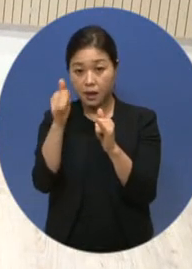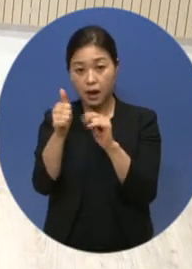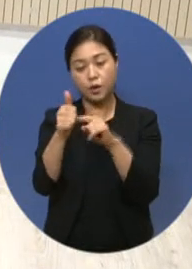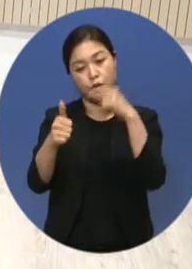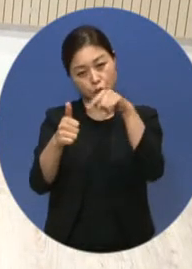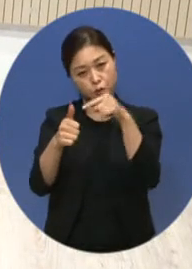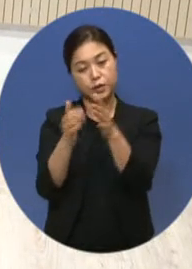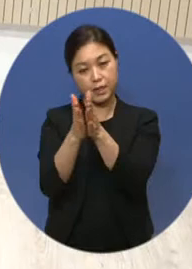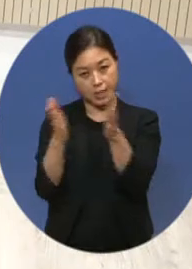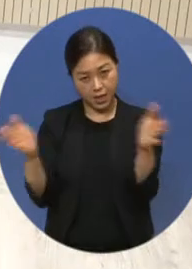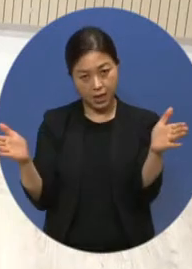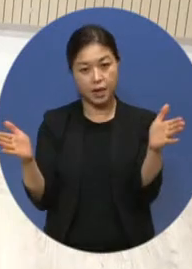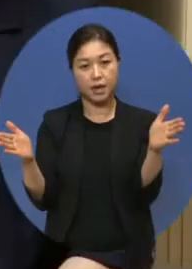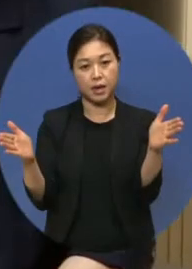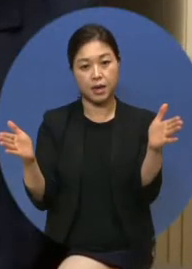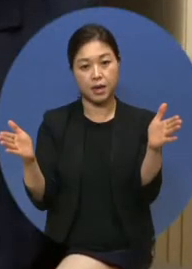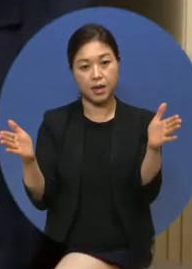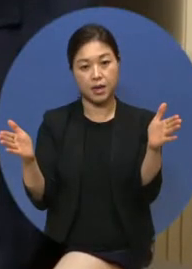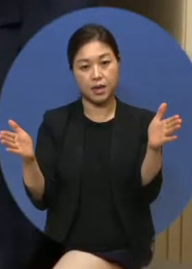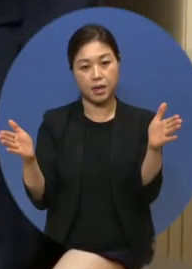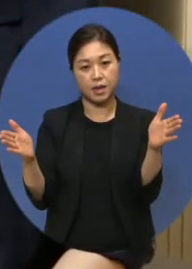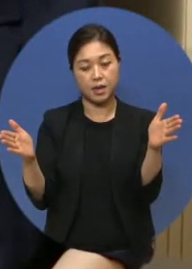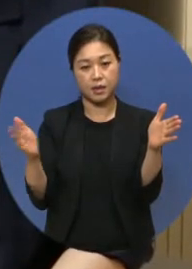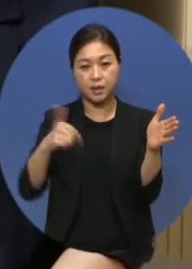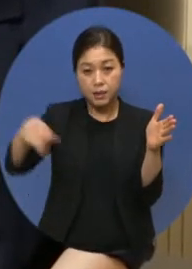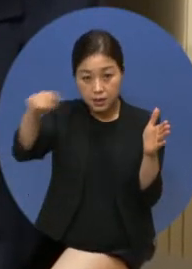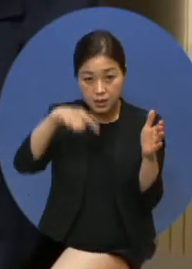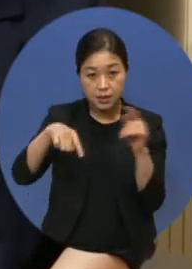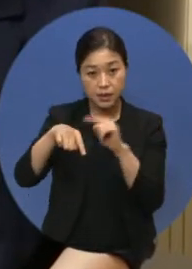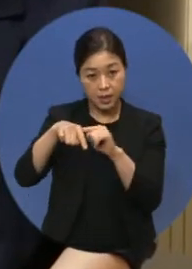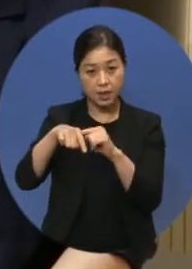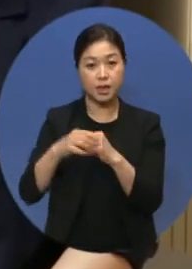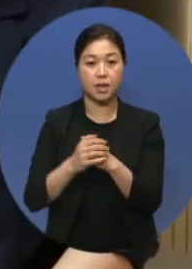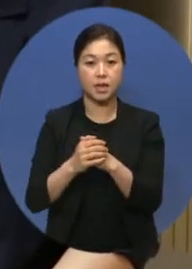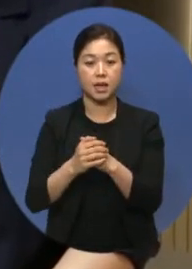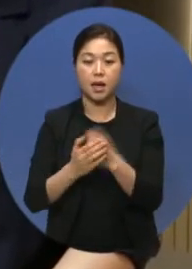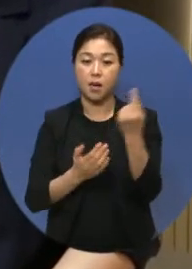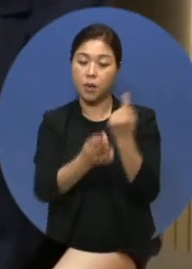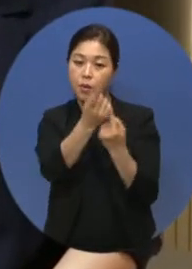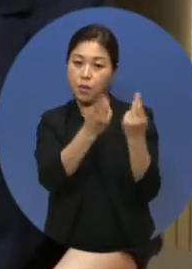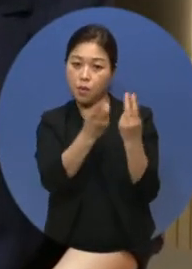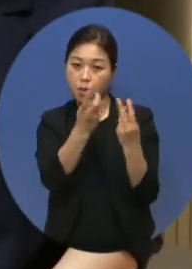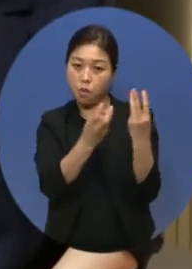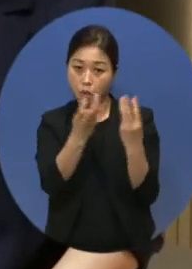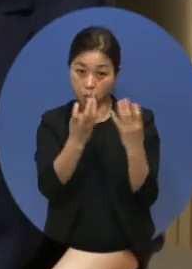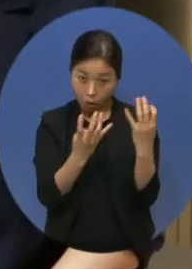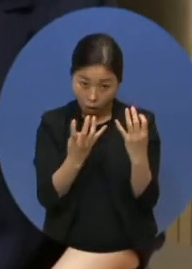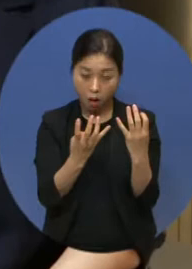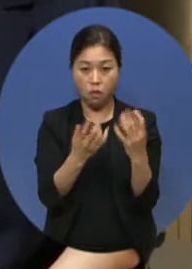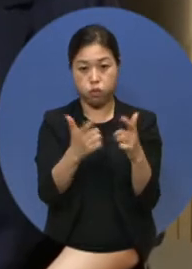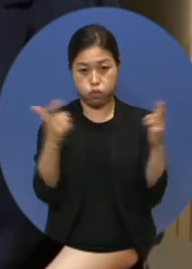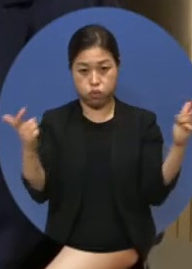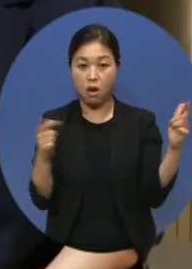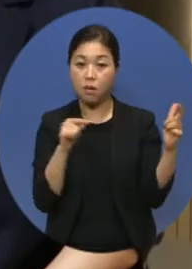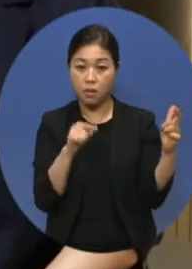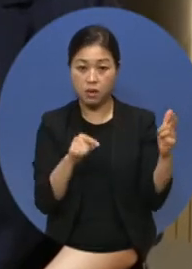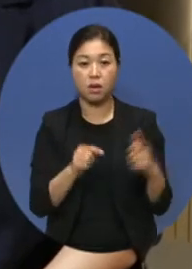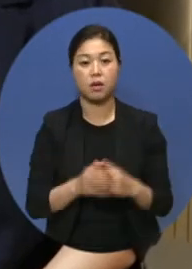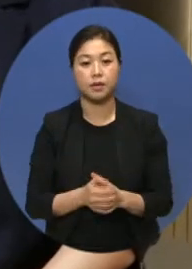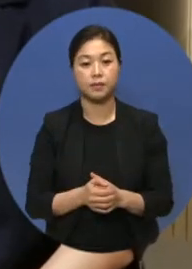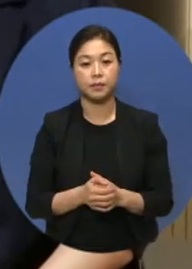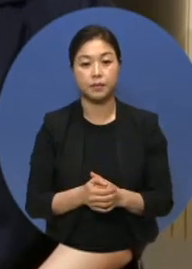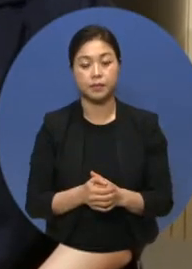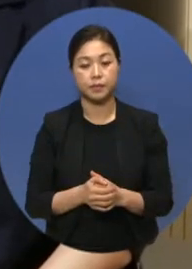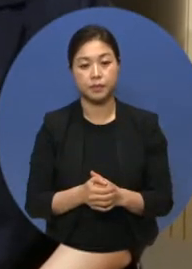교육을 시작하면서 이제 그들이 한 명, 두 명, 세 명씩 늘어나면서